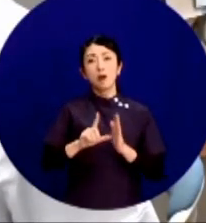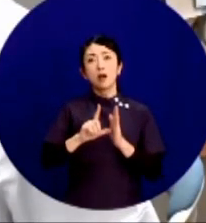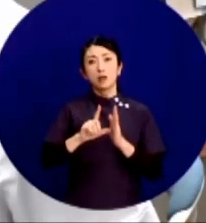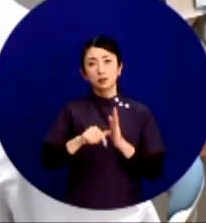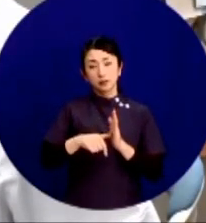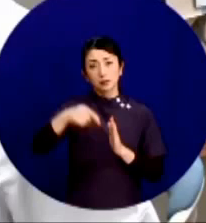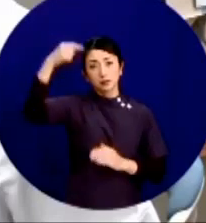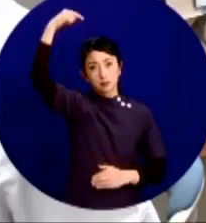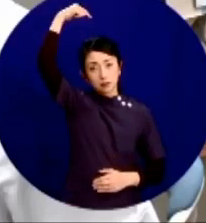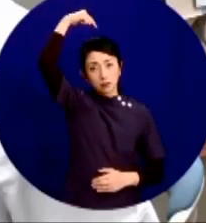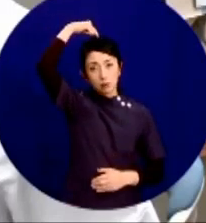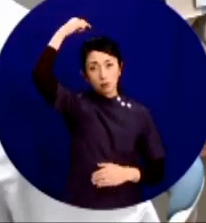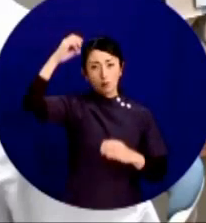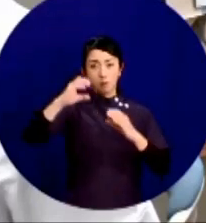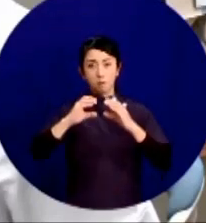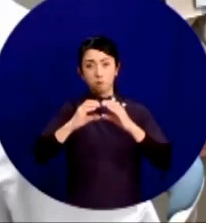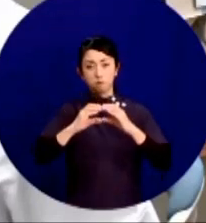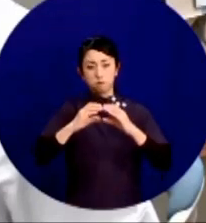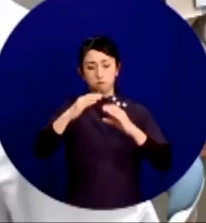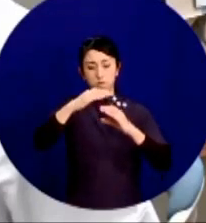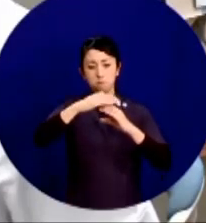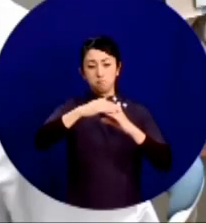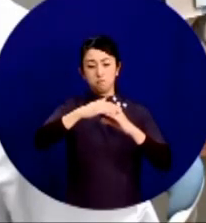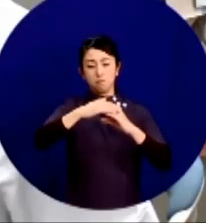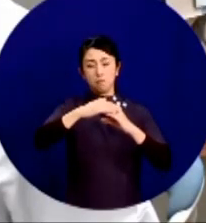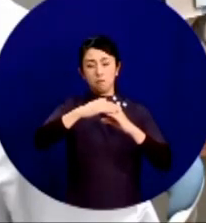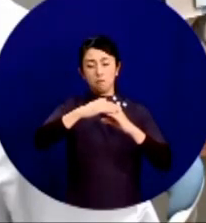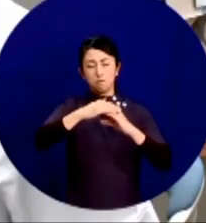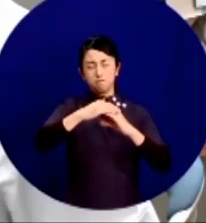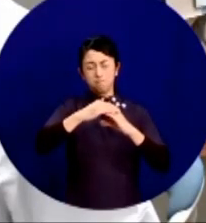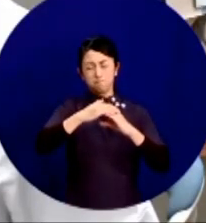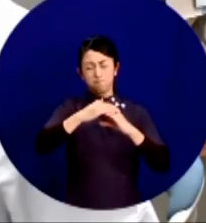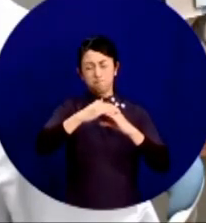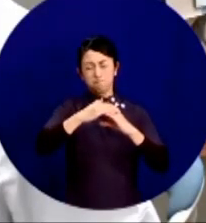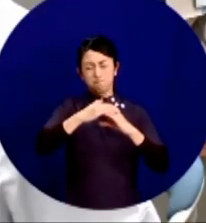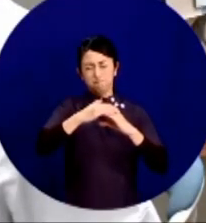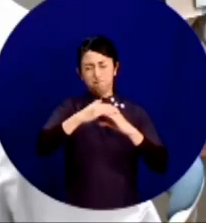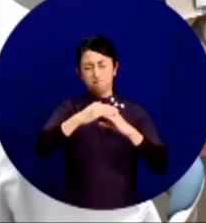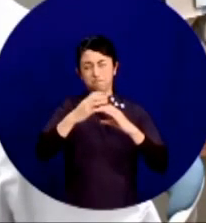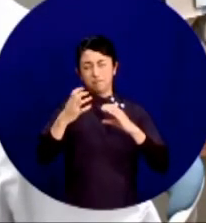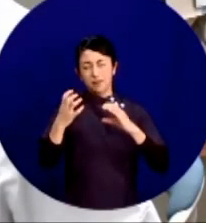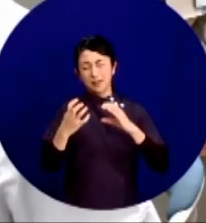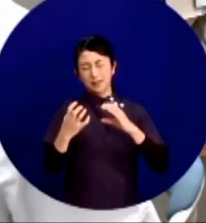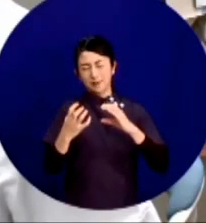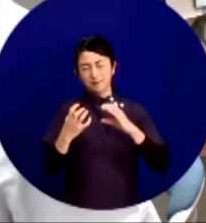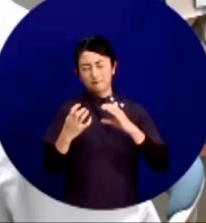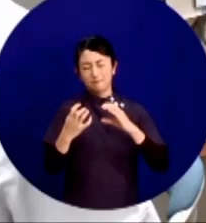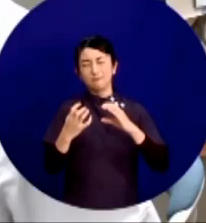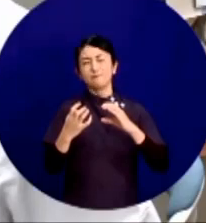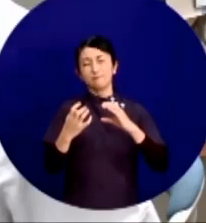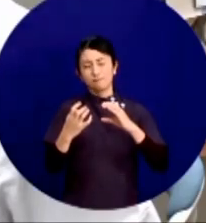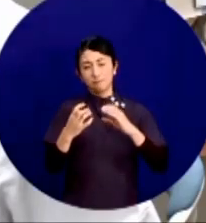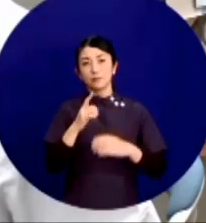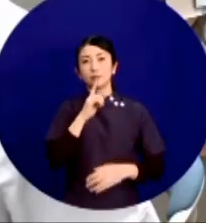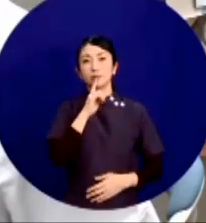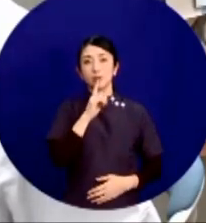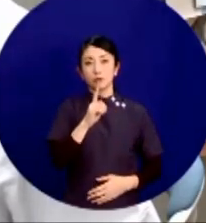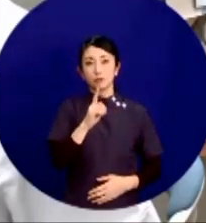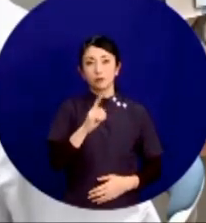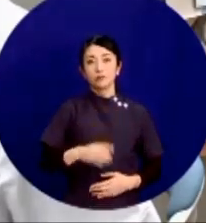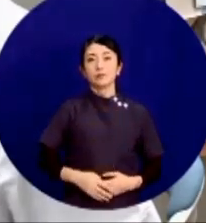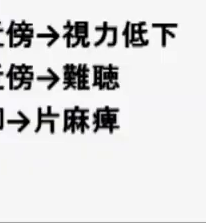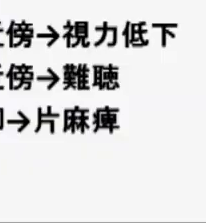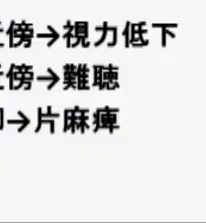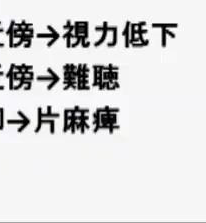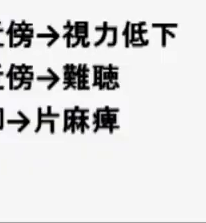症状としてですね、重症になればなるほど頭蓋内圧が高くなっているということを示し